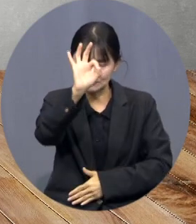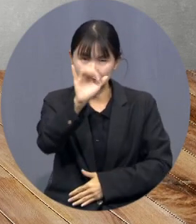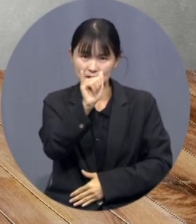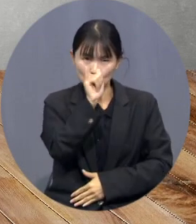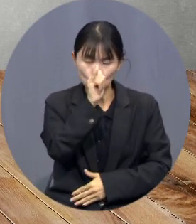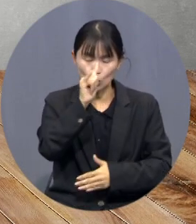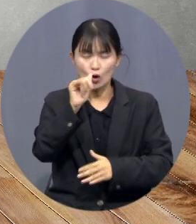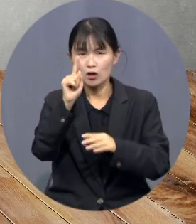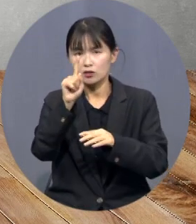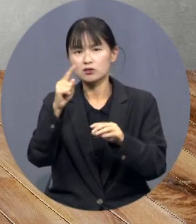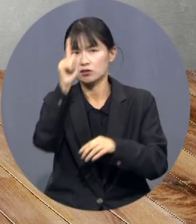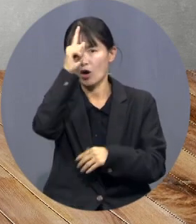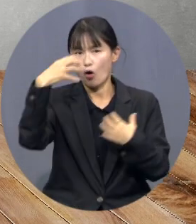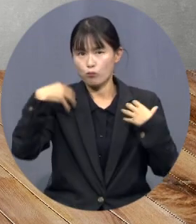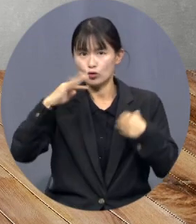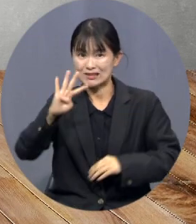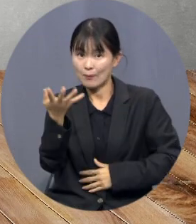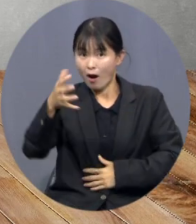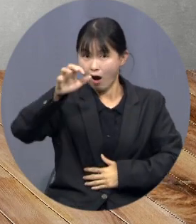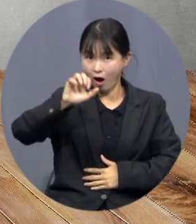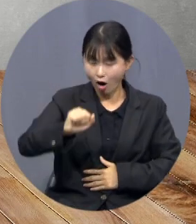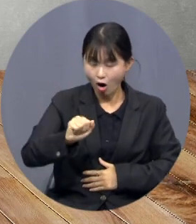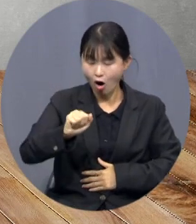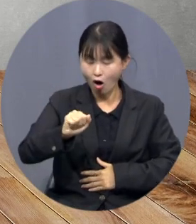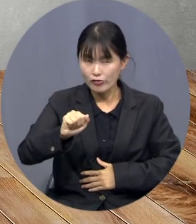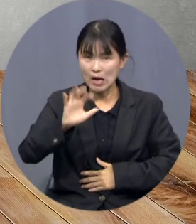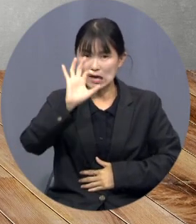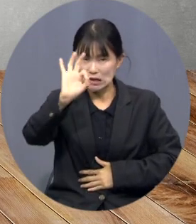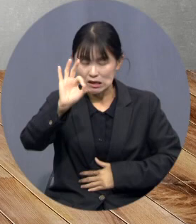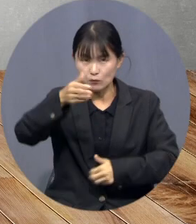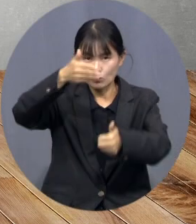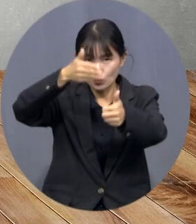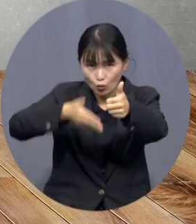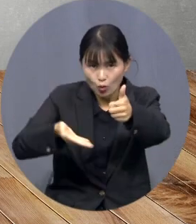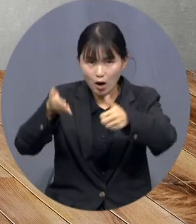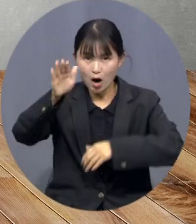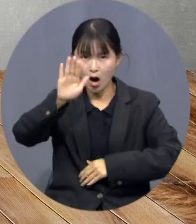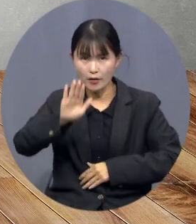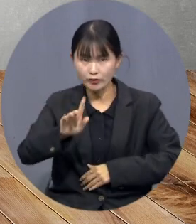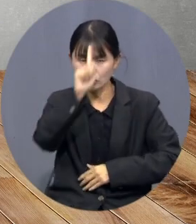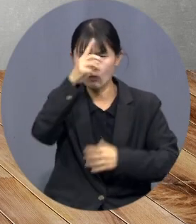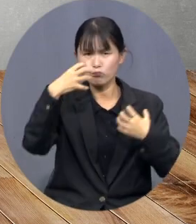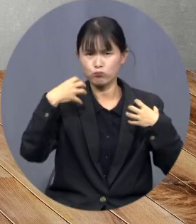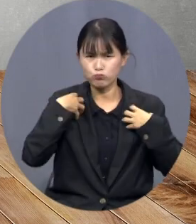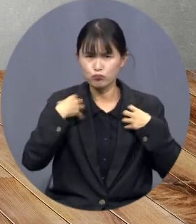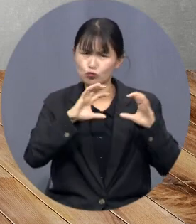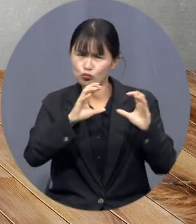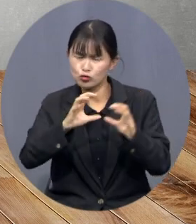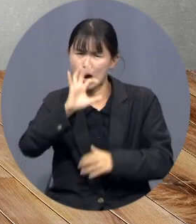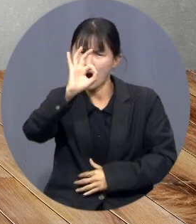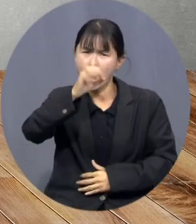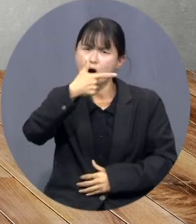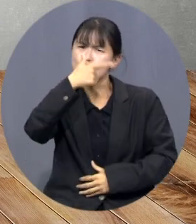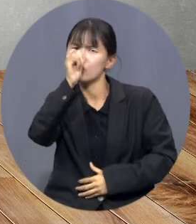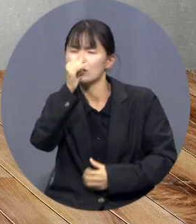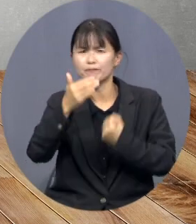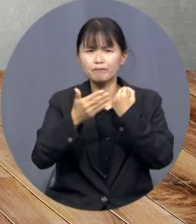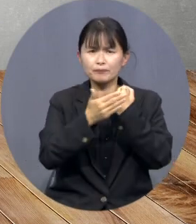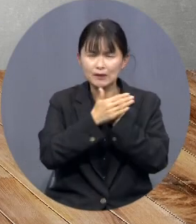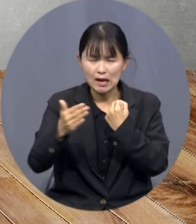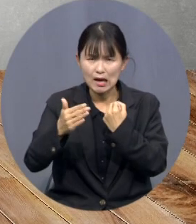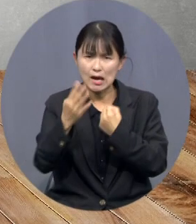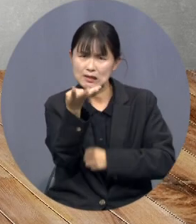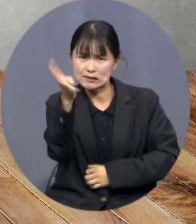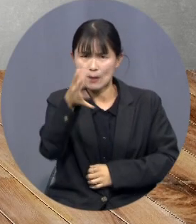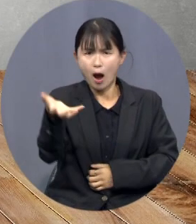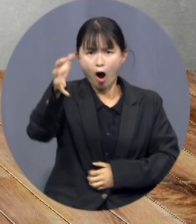정부에 400억 원을 재단 기금으로 내달라고 요청했지만 정부는 국가 재정상 어렵다며 400억